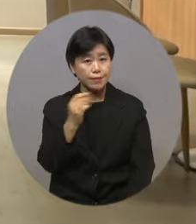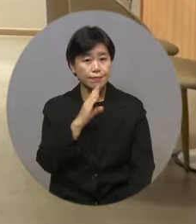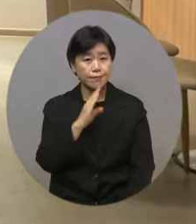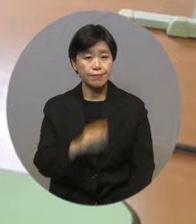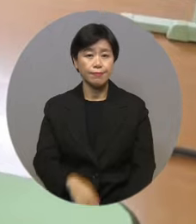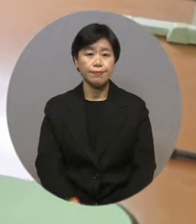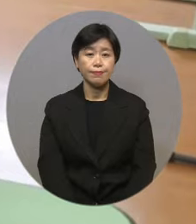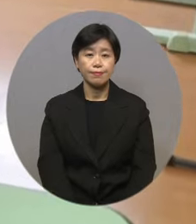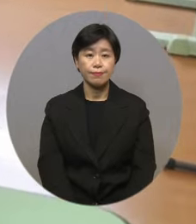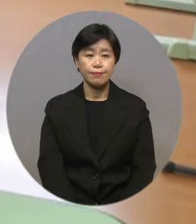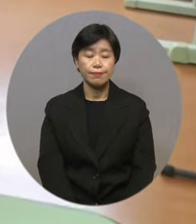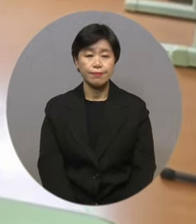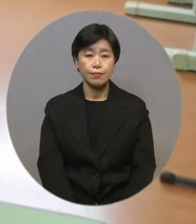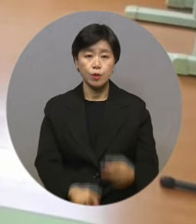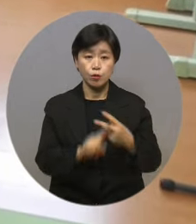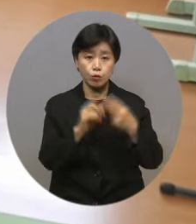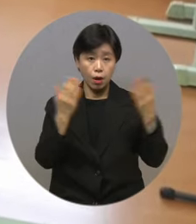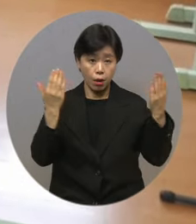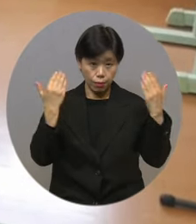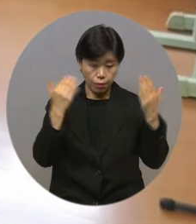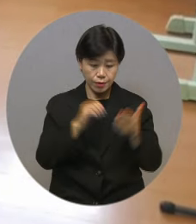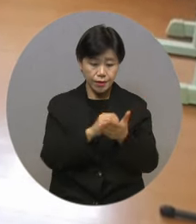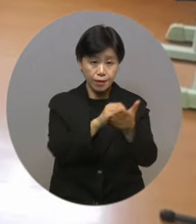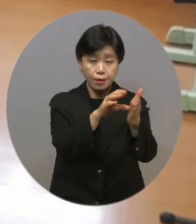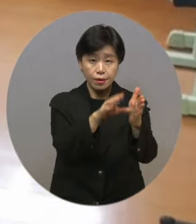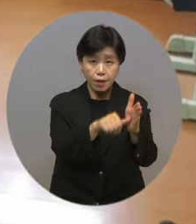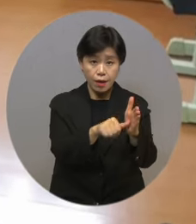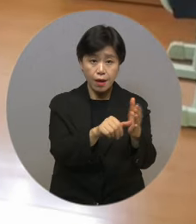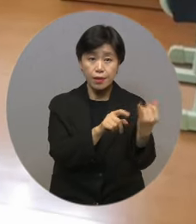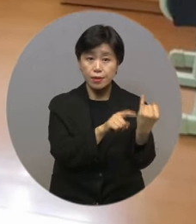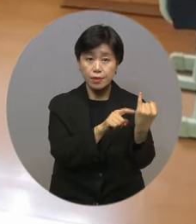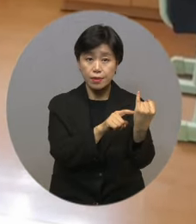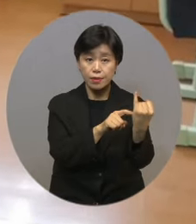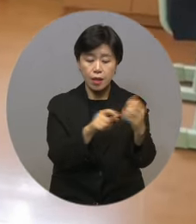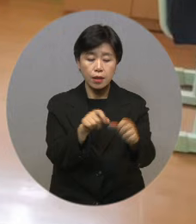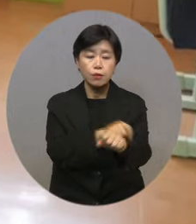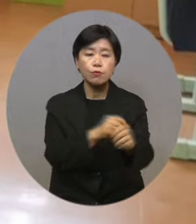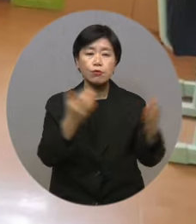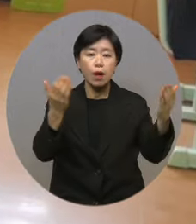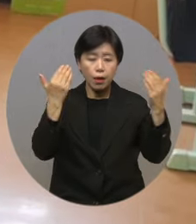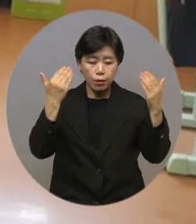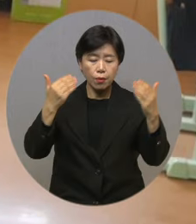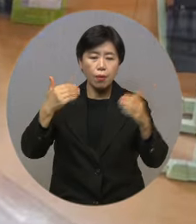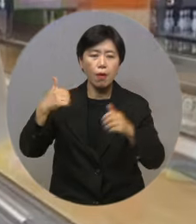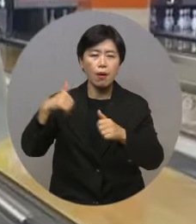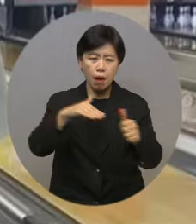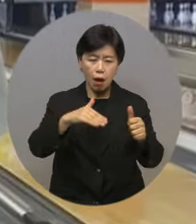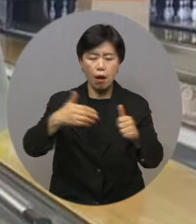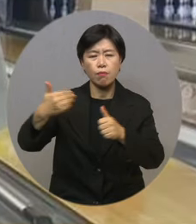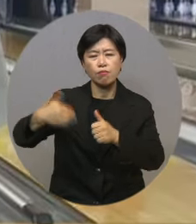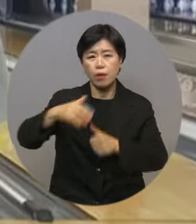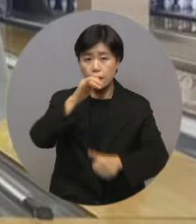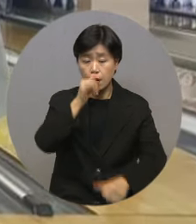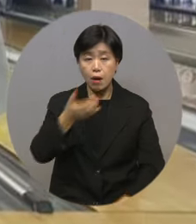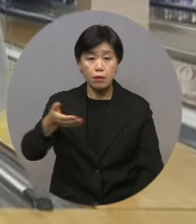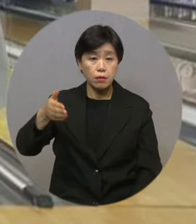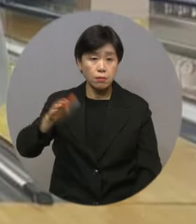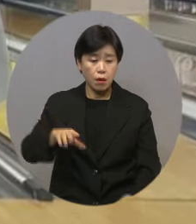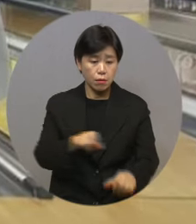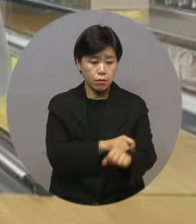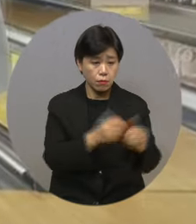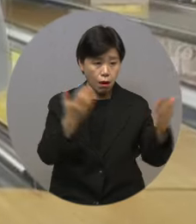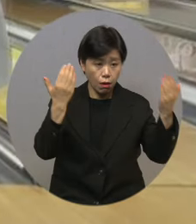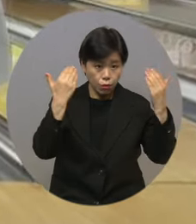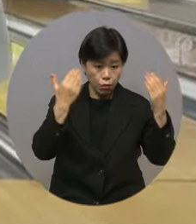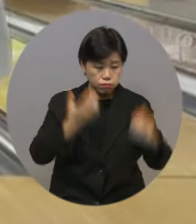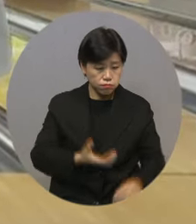싶어요. 중학교로 진학할 때 지연 씨는 특수학교로 전학을 권유받았습니다. 하지만 특수학교로